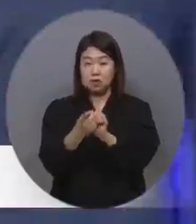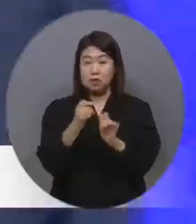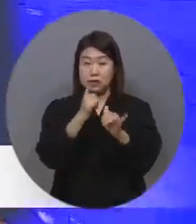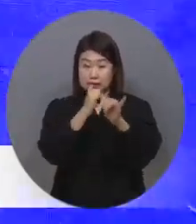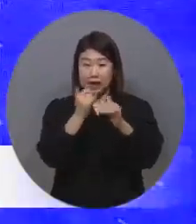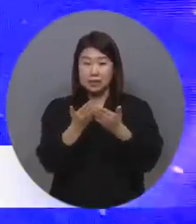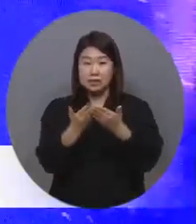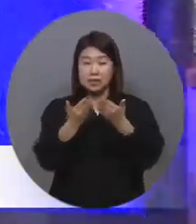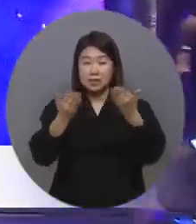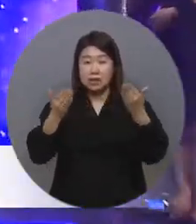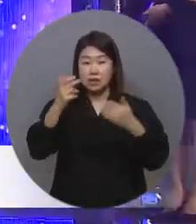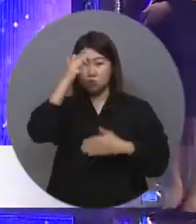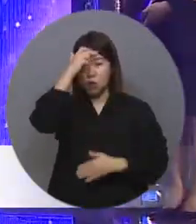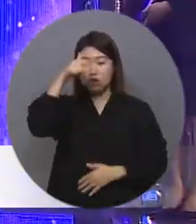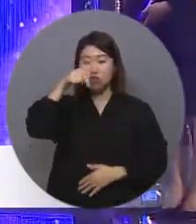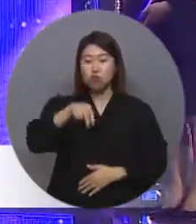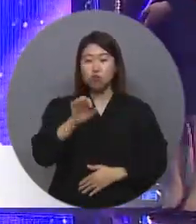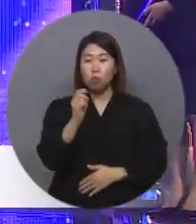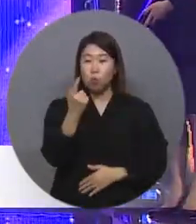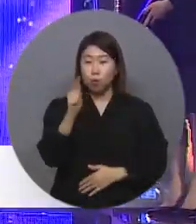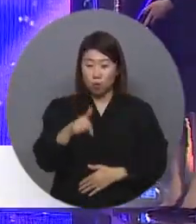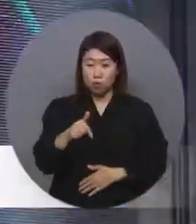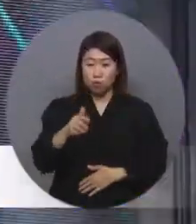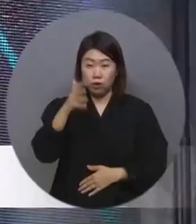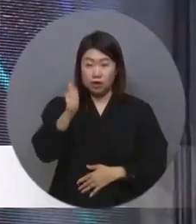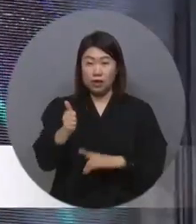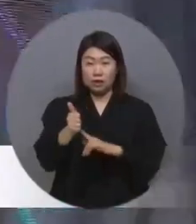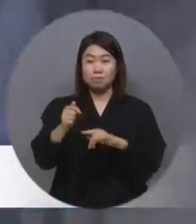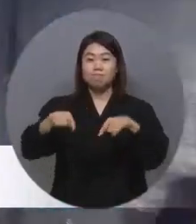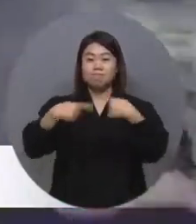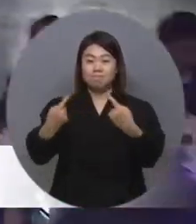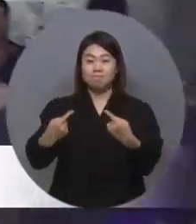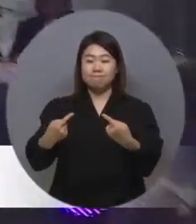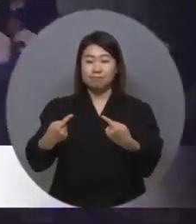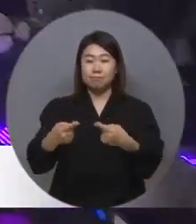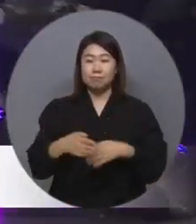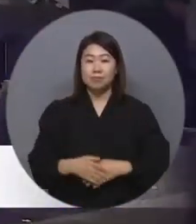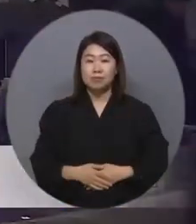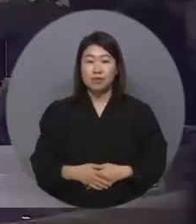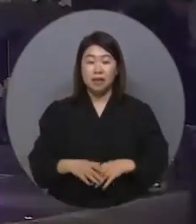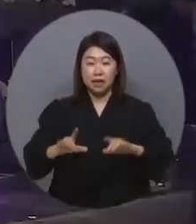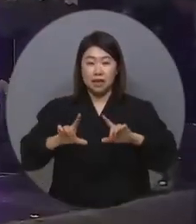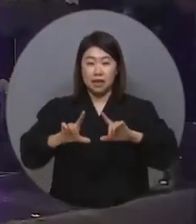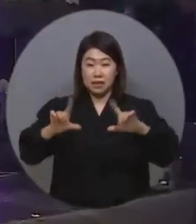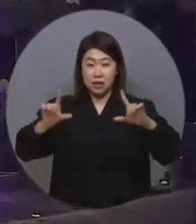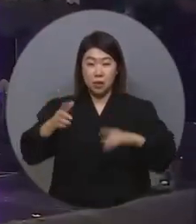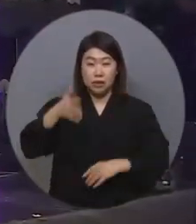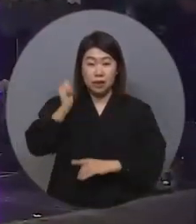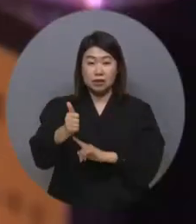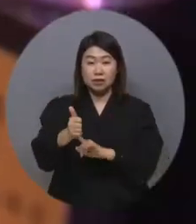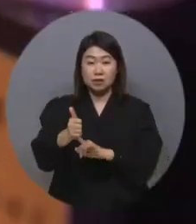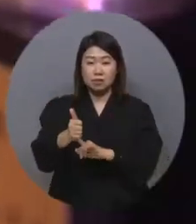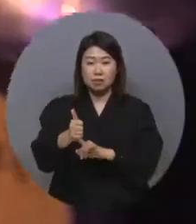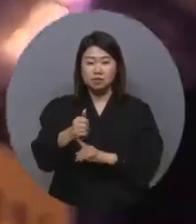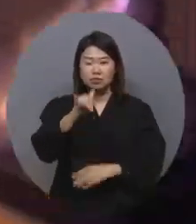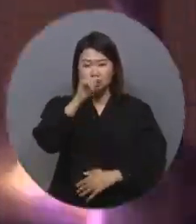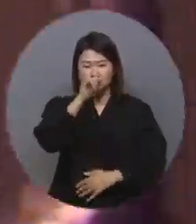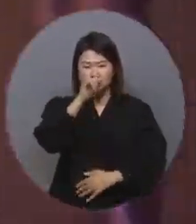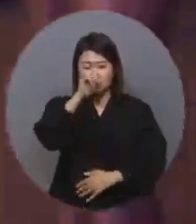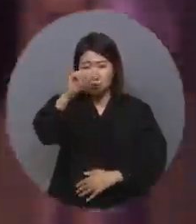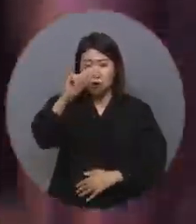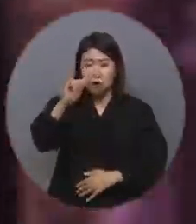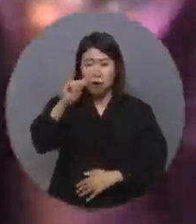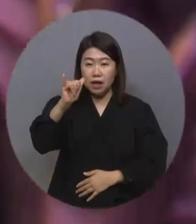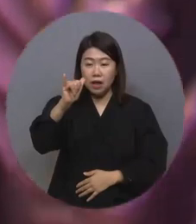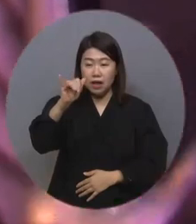복지TV 최규옥 회장을 비롯한 관계자들이 참석해 자리를 빛냈습니다. 이날 최규옥 회장은 뛰어난 실력으로